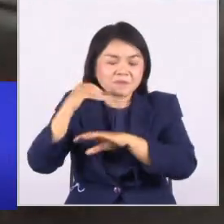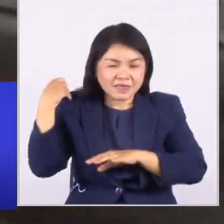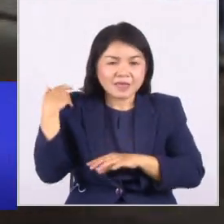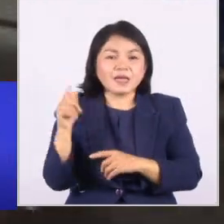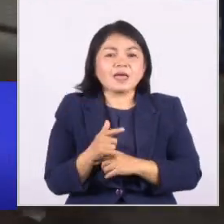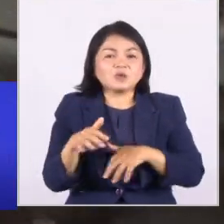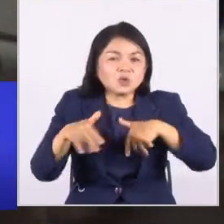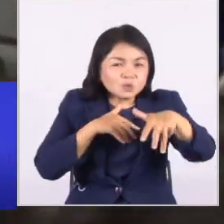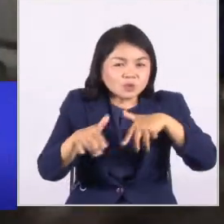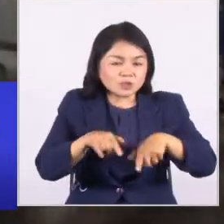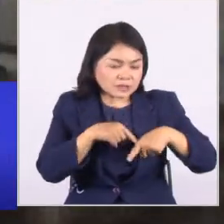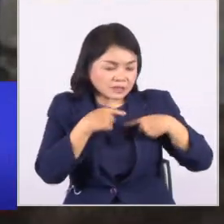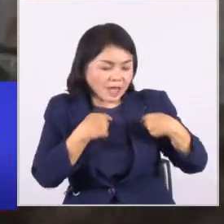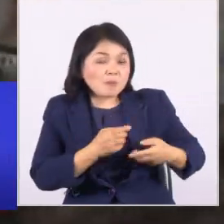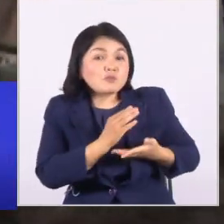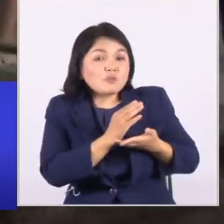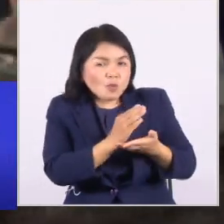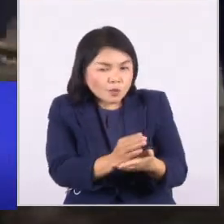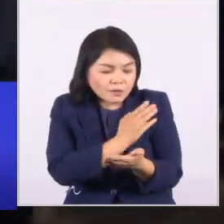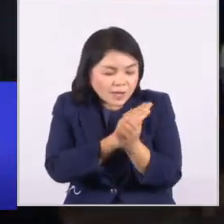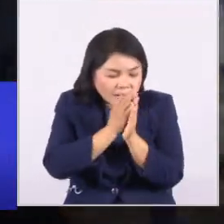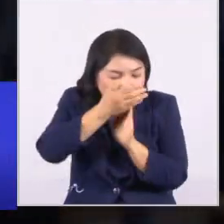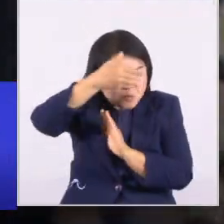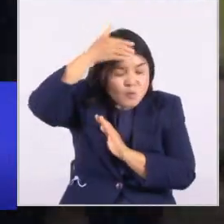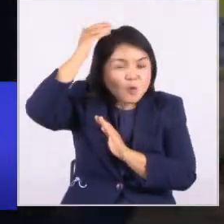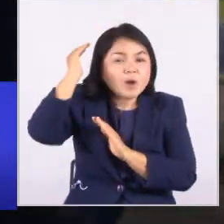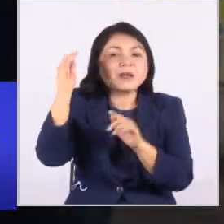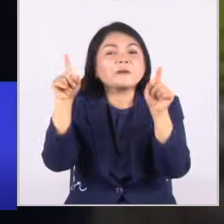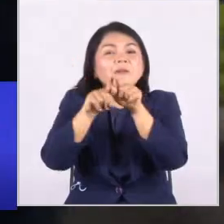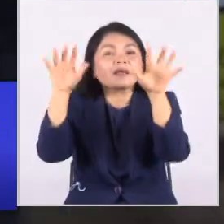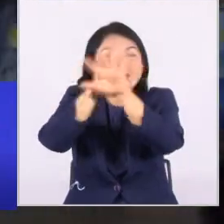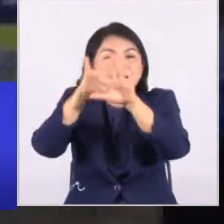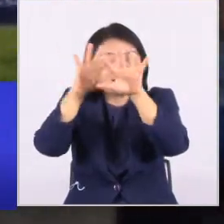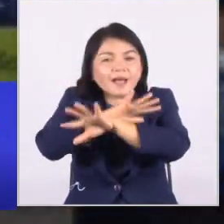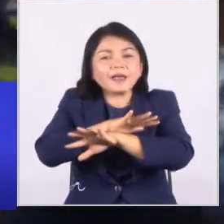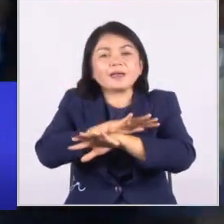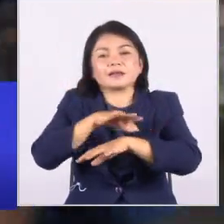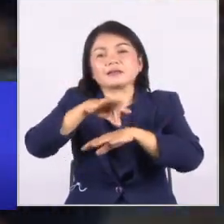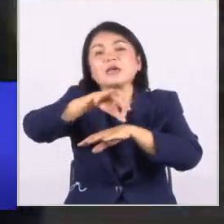าติโยมผู้มีจิตศรัทธาเนี่ยนะไปงานบวชผมเยอะๆก็เลยทำบรรยากาศแบบนี้เดี๋ยวฟังหน่อยค่ะ